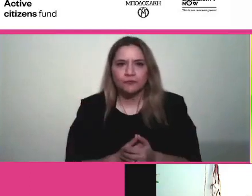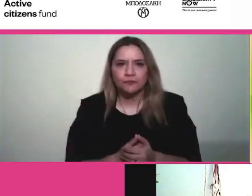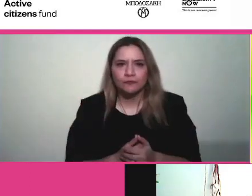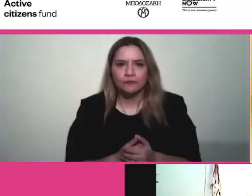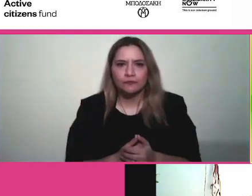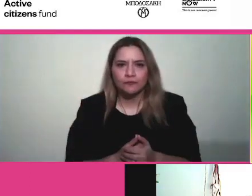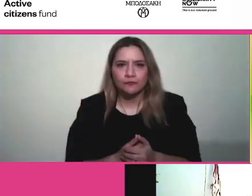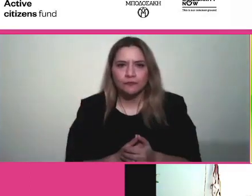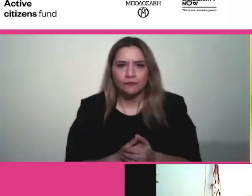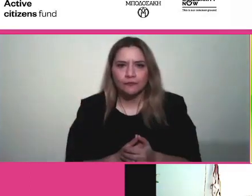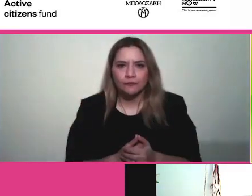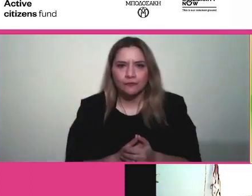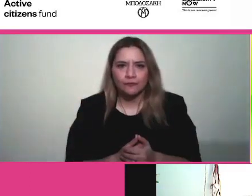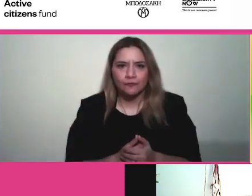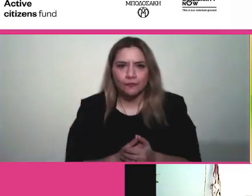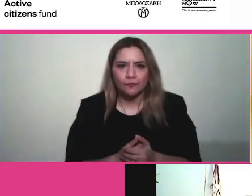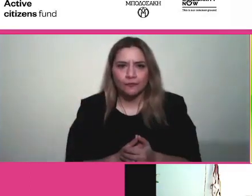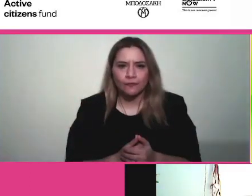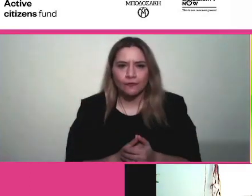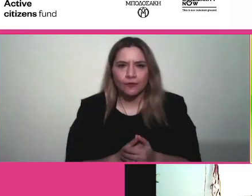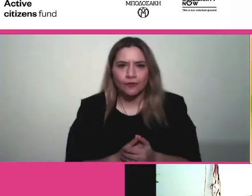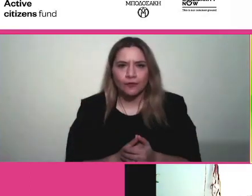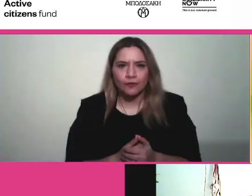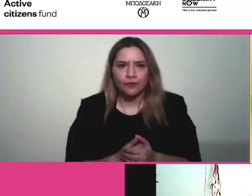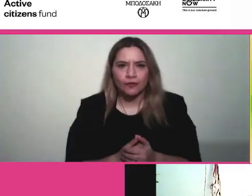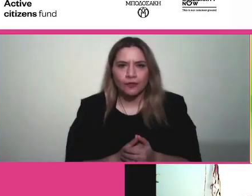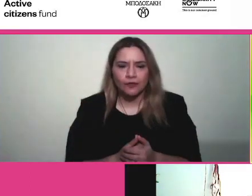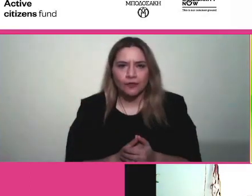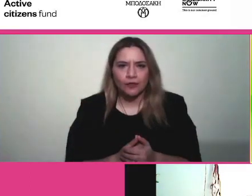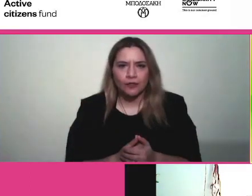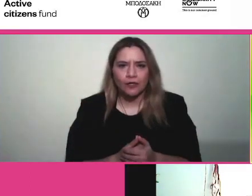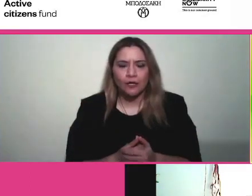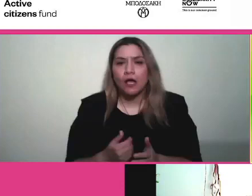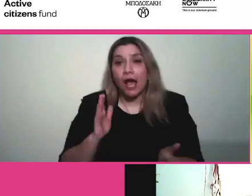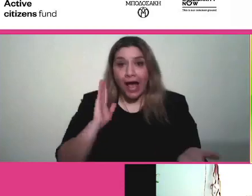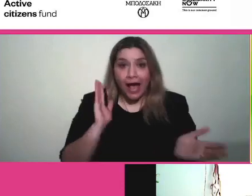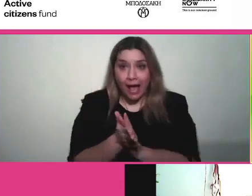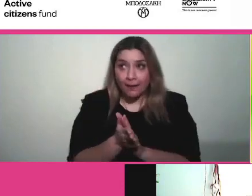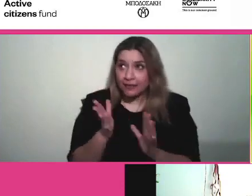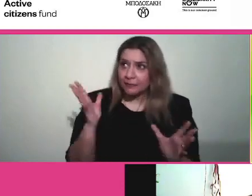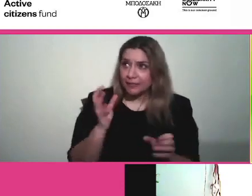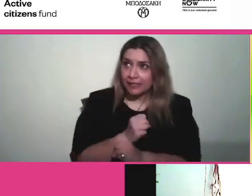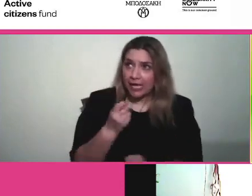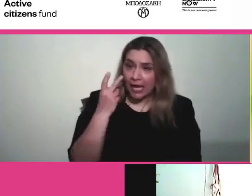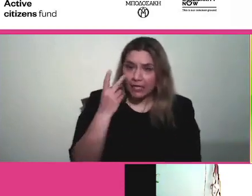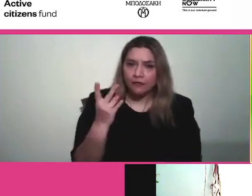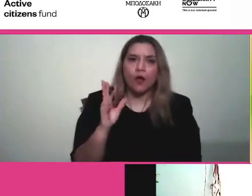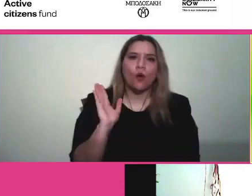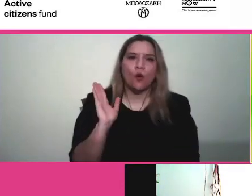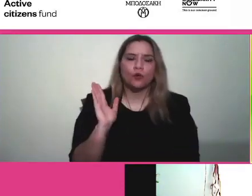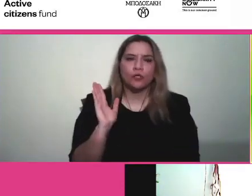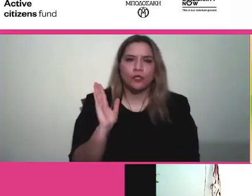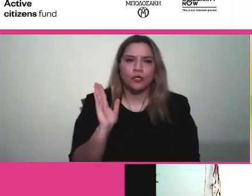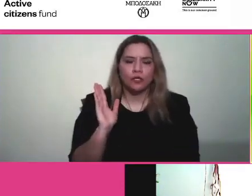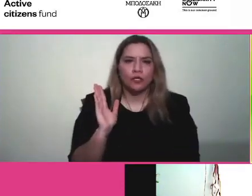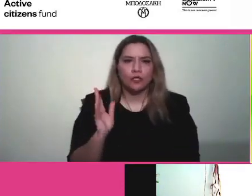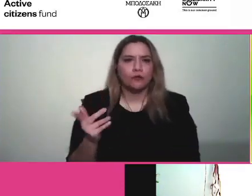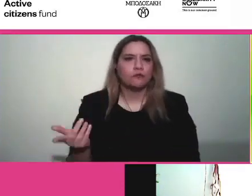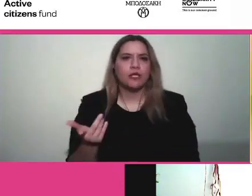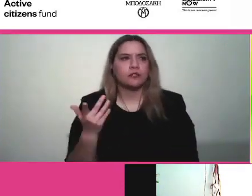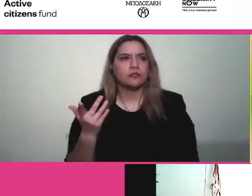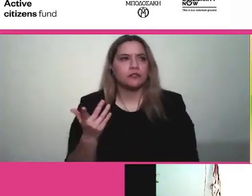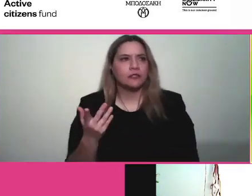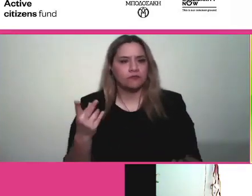Και πιστεύω ότι... βεβαίως δεν είδα εγώ άμεσα την επιτυχία μου. Δηλαδή δεν ανταμείφθηκα γι' αυτό. Είναι